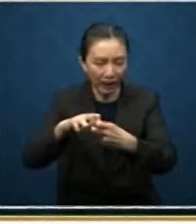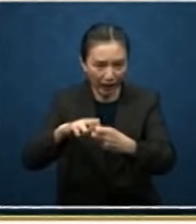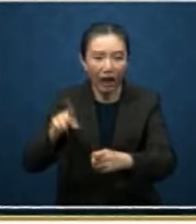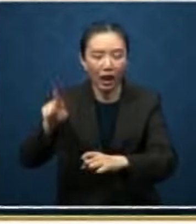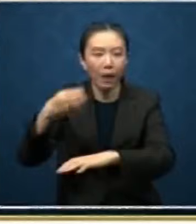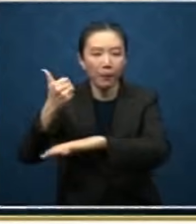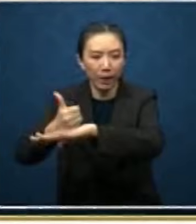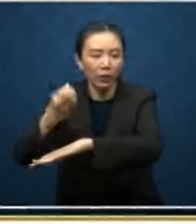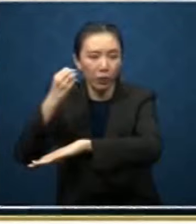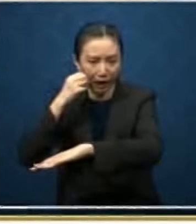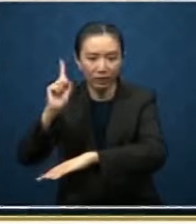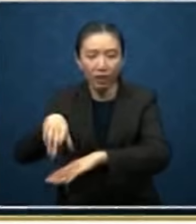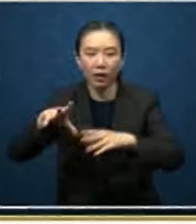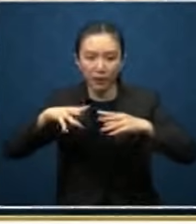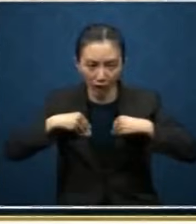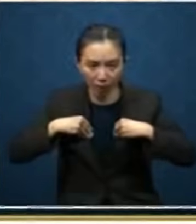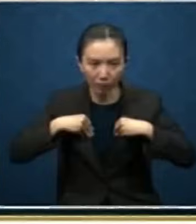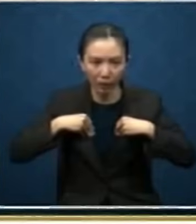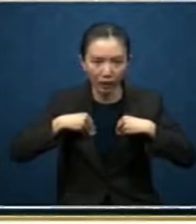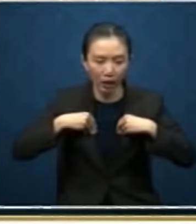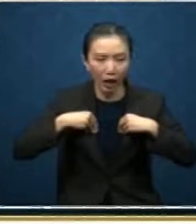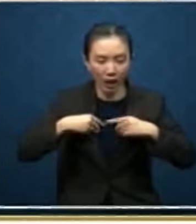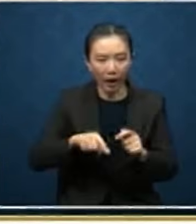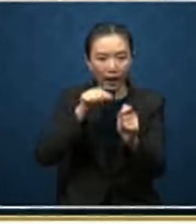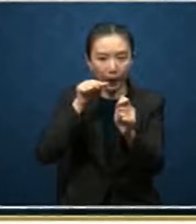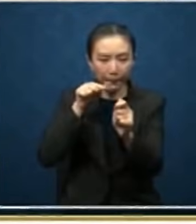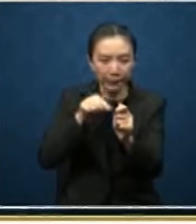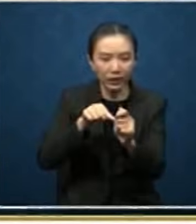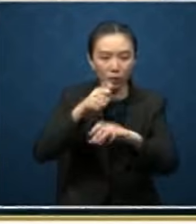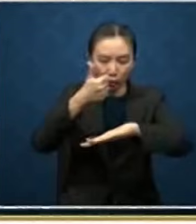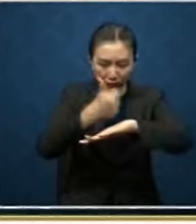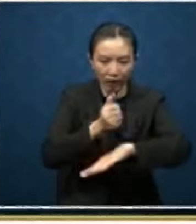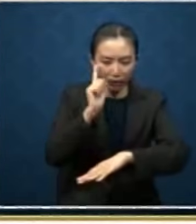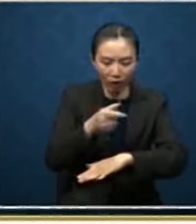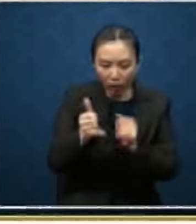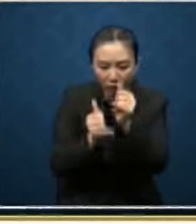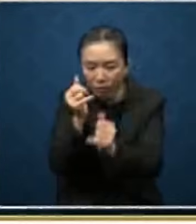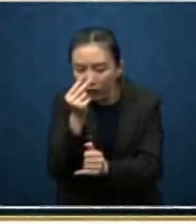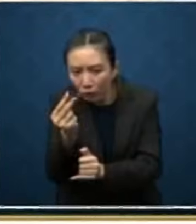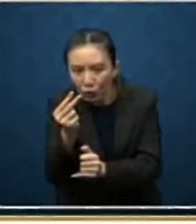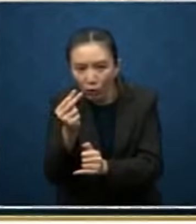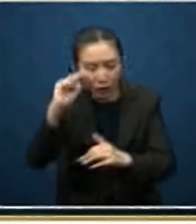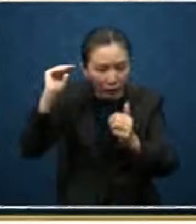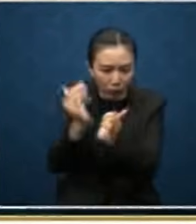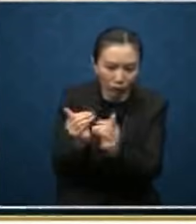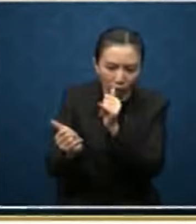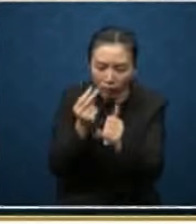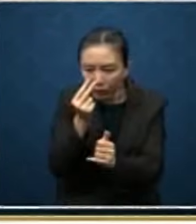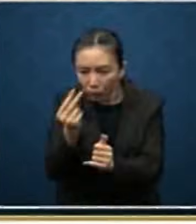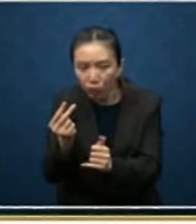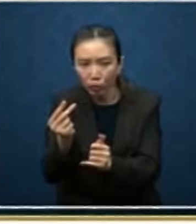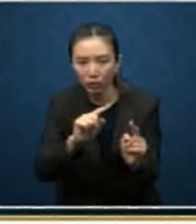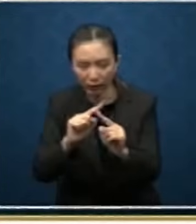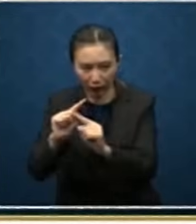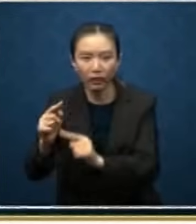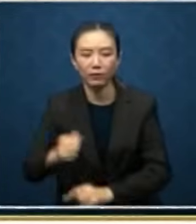เสียงดูจากความจริงจังแล้วผมเชื่อเชื่อว่าท่านรัฐมนตรีจะพิสูจน์ตัวเองต่อพี่น้องประชาชนได้อย่างน้อยก็พิสูจน์ตัวเอง